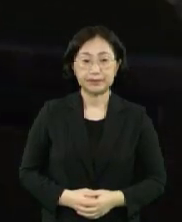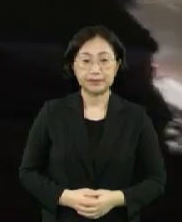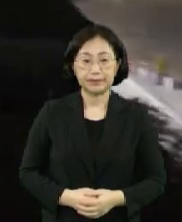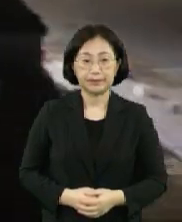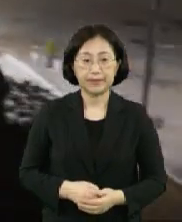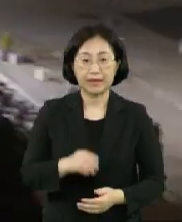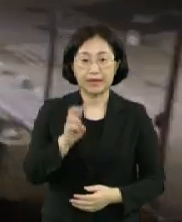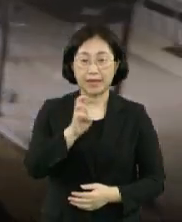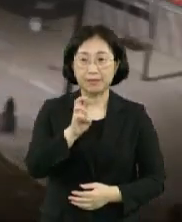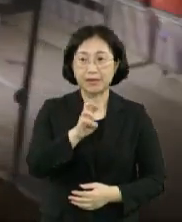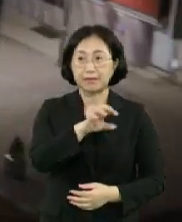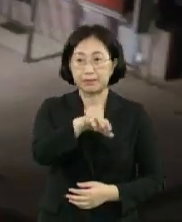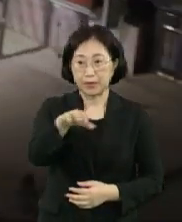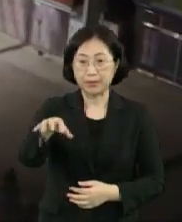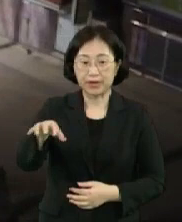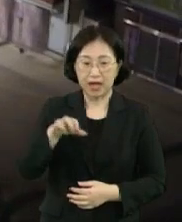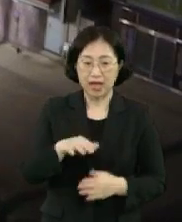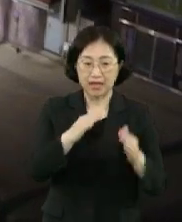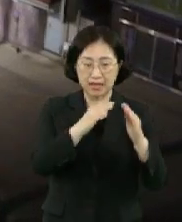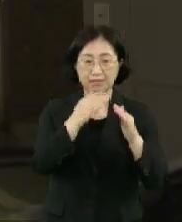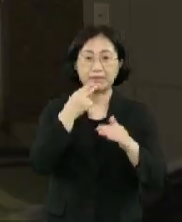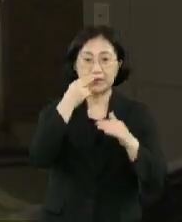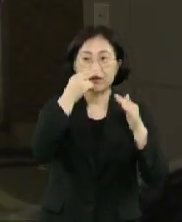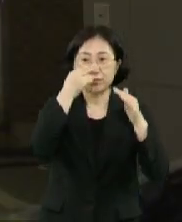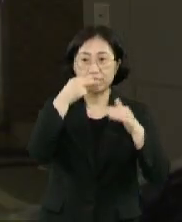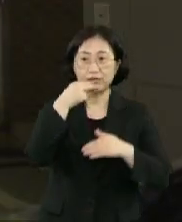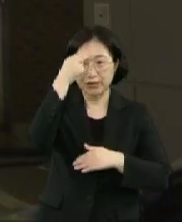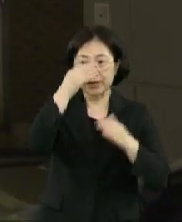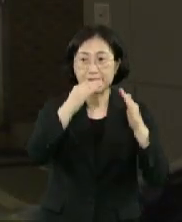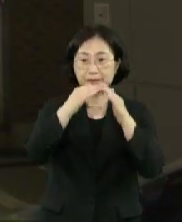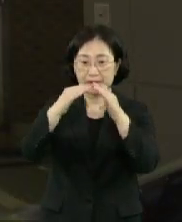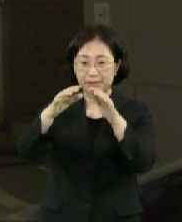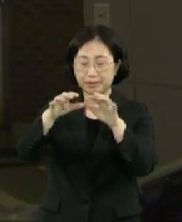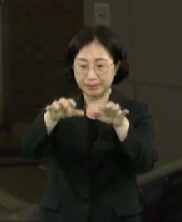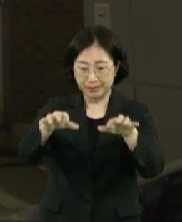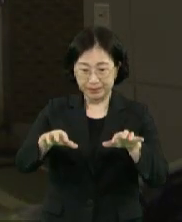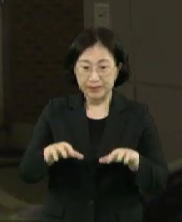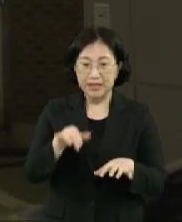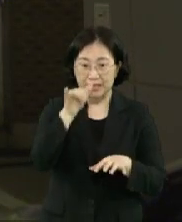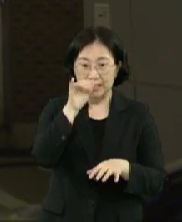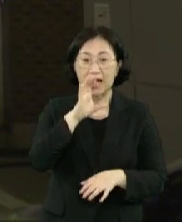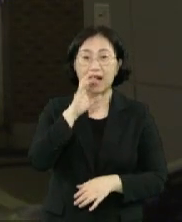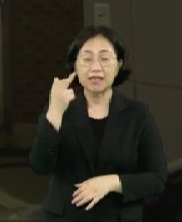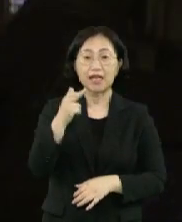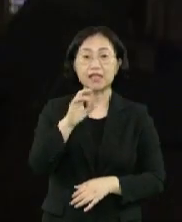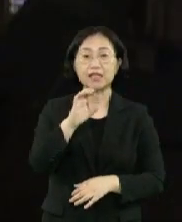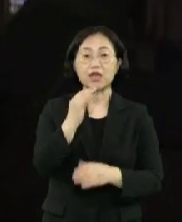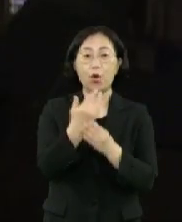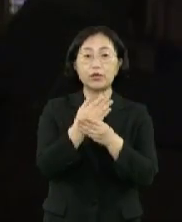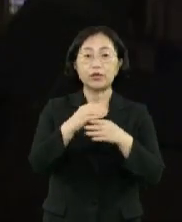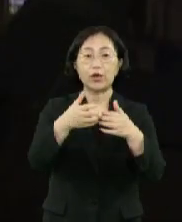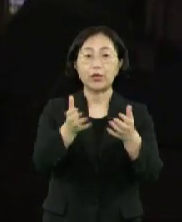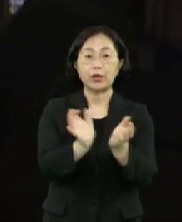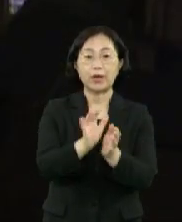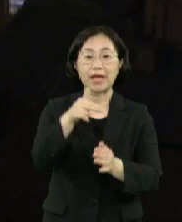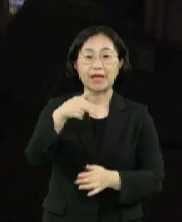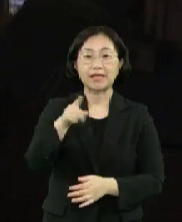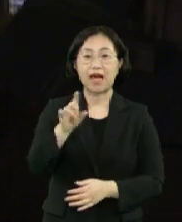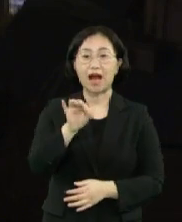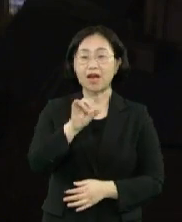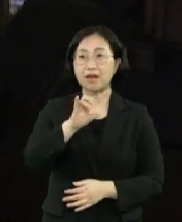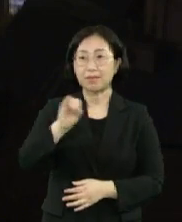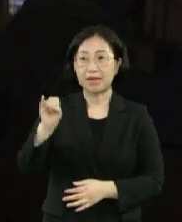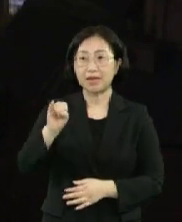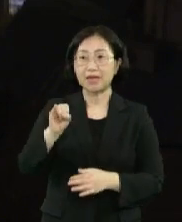한때 30여 개의 성매매업소가 밀집해 영원히 불이 꺼지지 않을 것 같았던 아산시 온천동 장미촌의